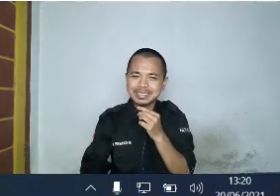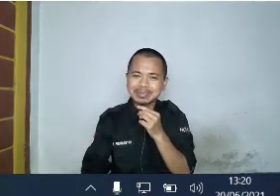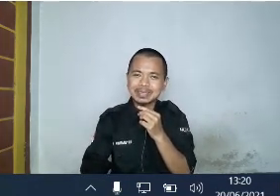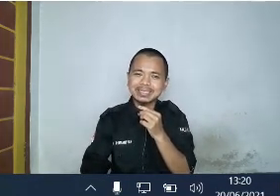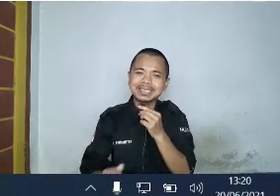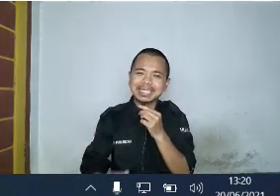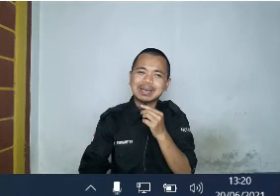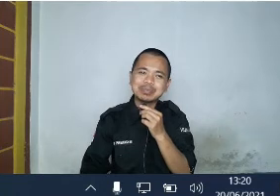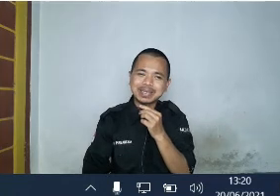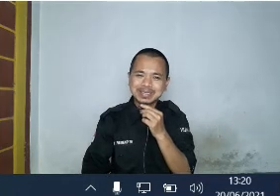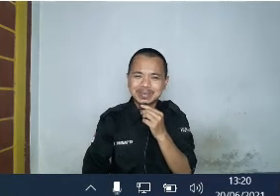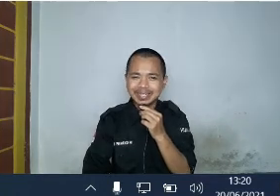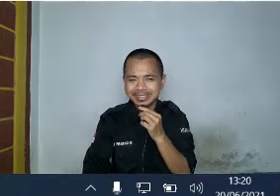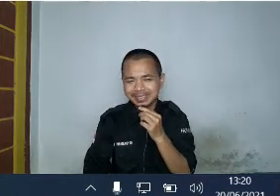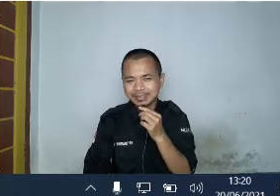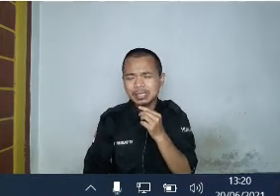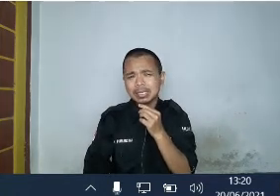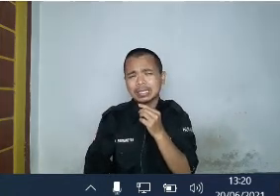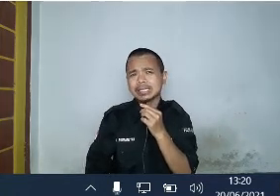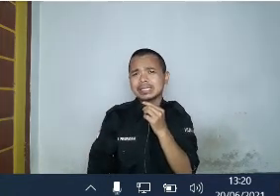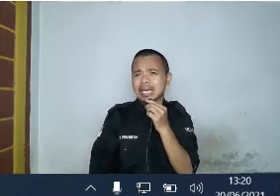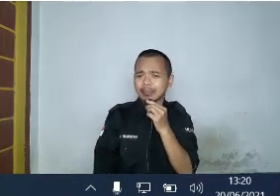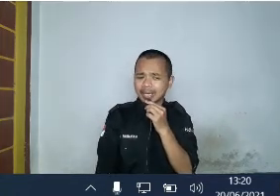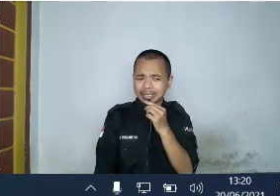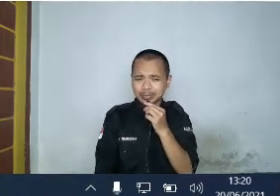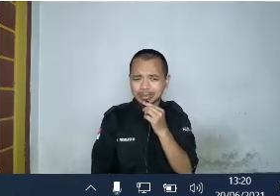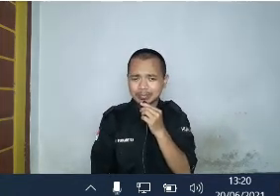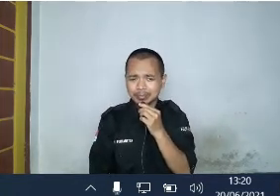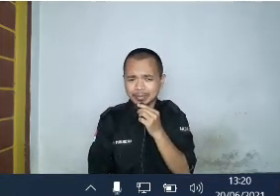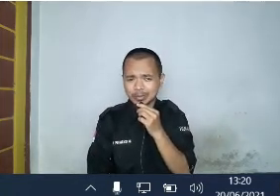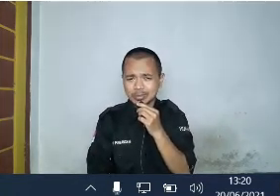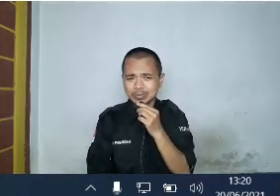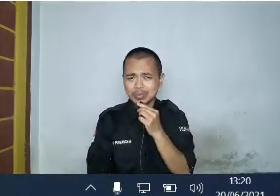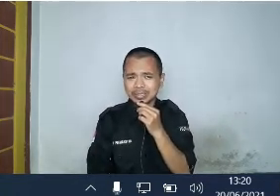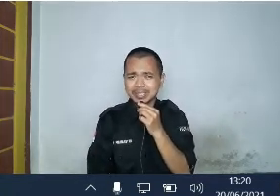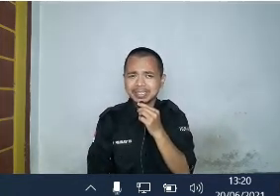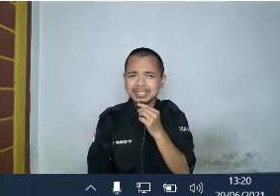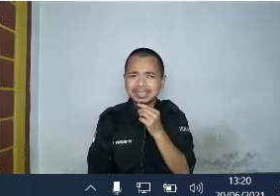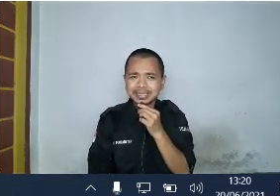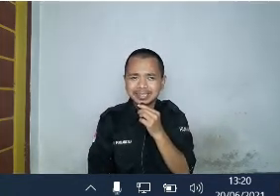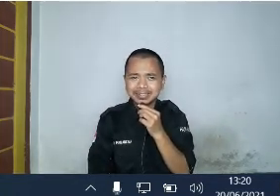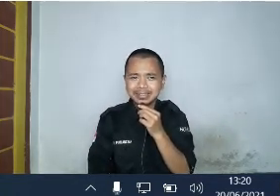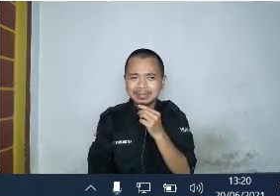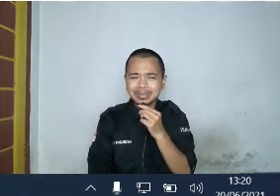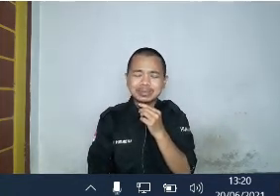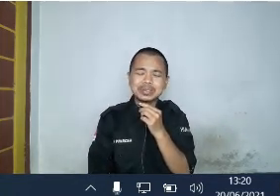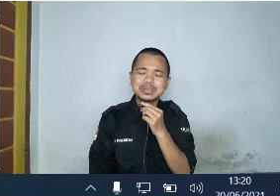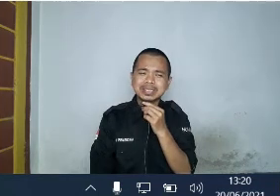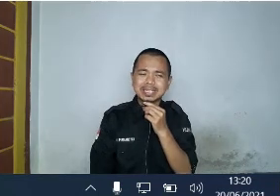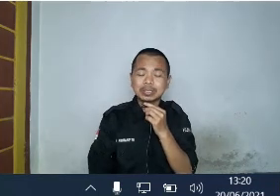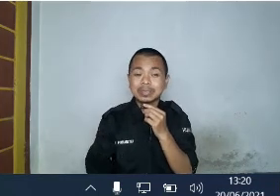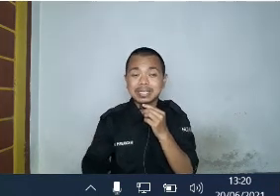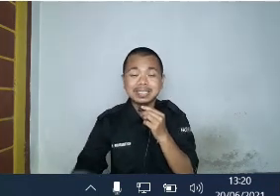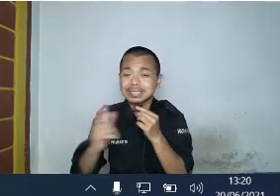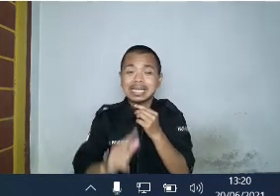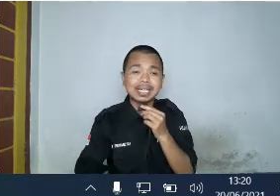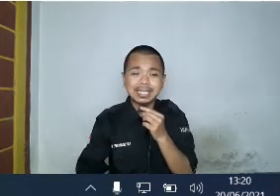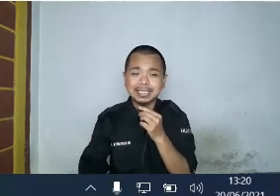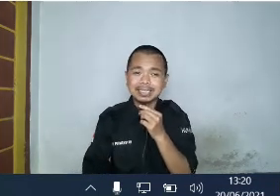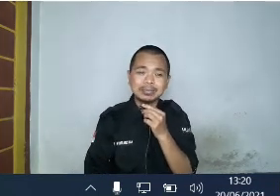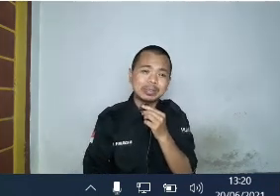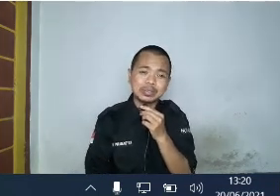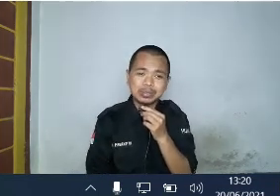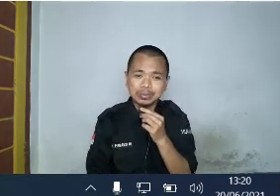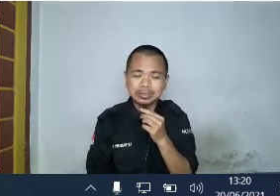ngetik panjang-panjang bhp kecuali kita Lagian di HP ada program Microsoft Word nya gaya bingung juga sih atau misalkan